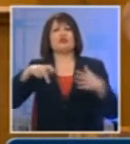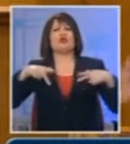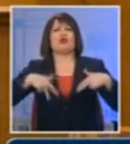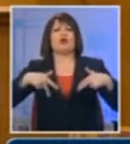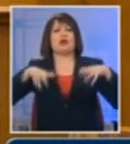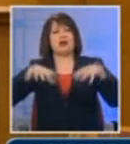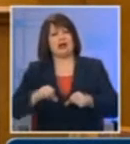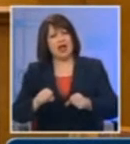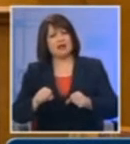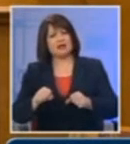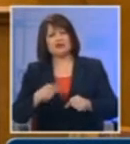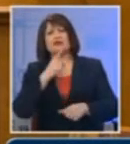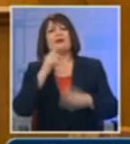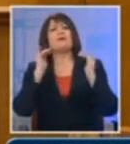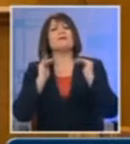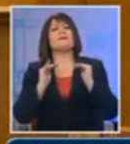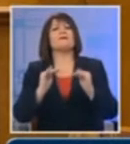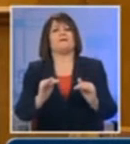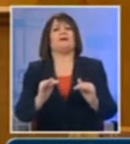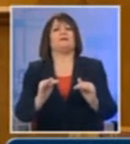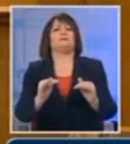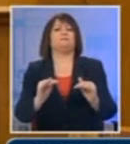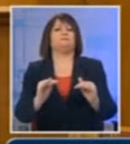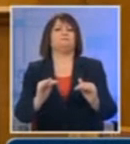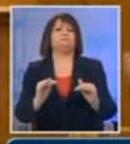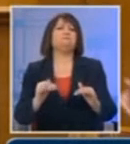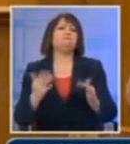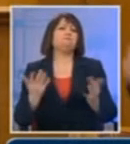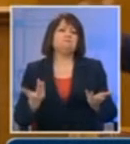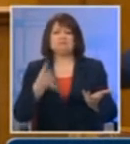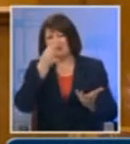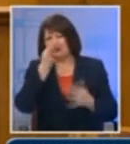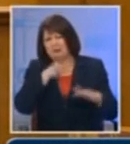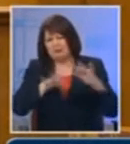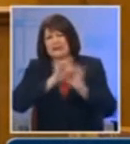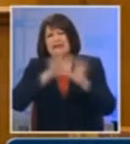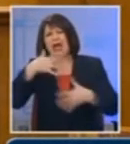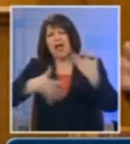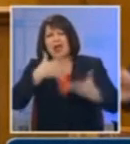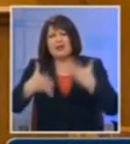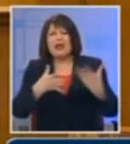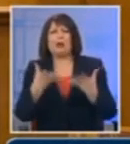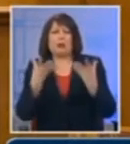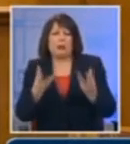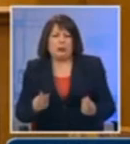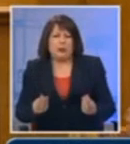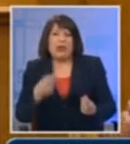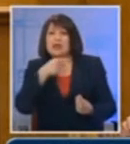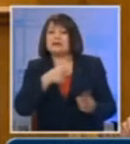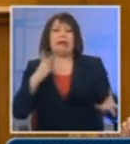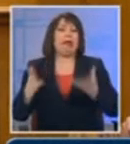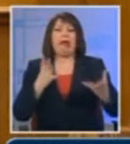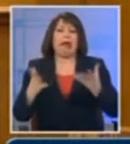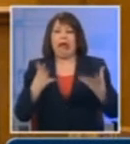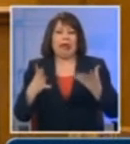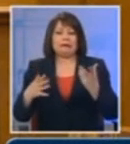που γνωρίζουμε, θα εξακολουθεί να αναπαράγει τη σαπίλατη διαφθορά, τα σκάνδαλα, και εσείς θα τρέχετε να τα μαζεύετε,